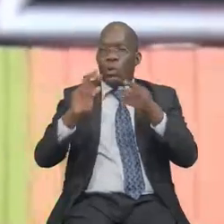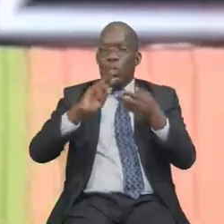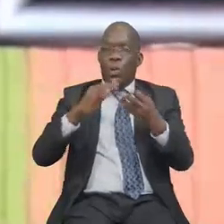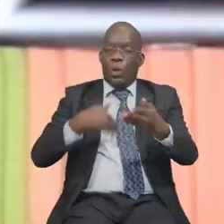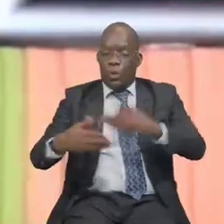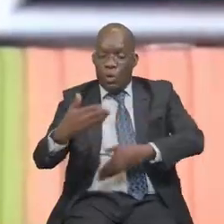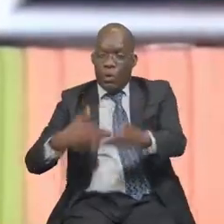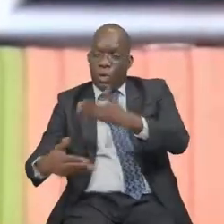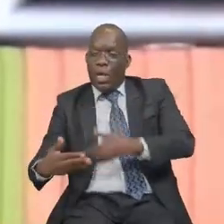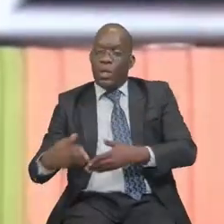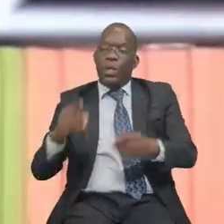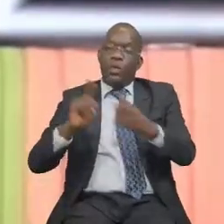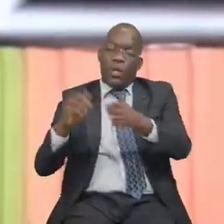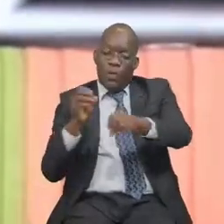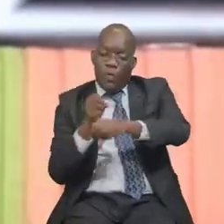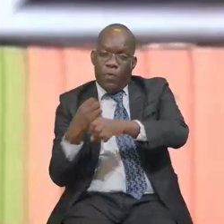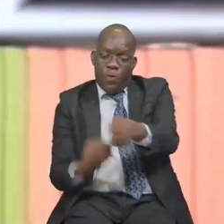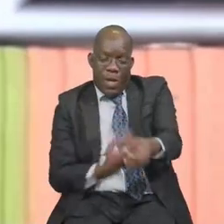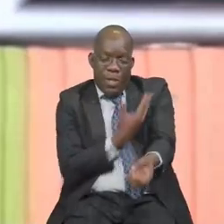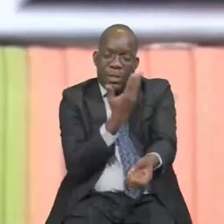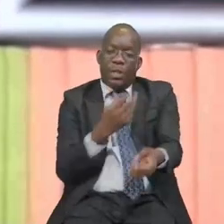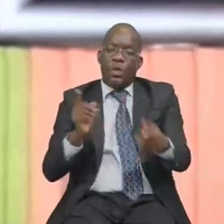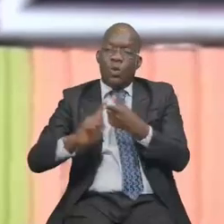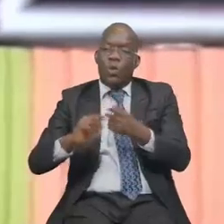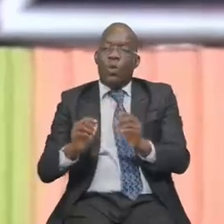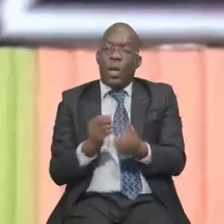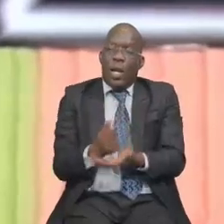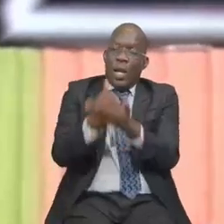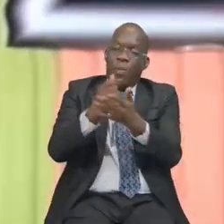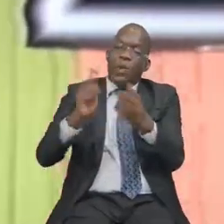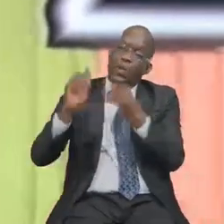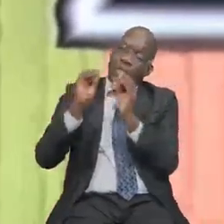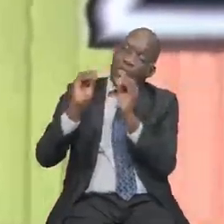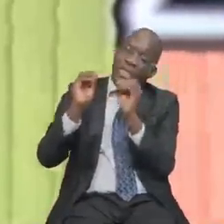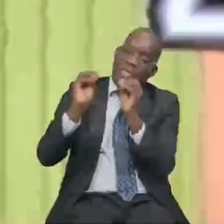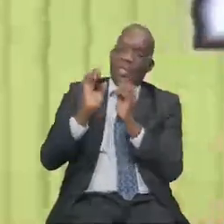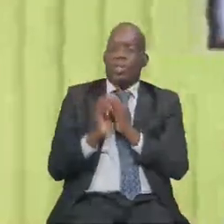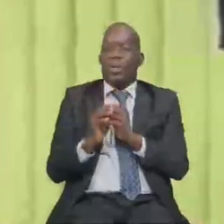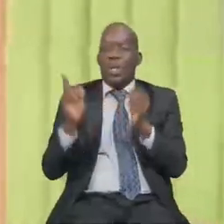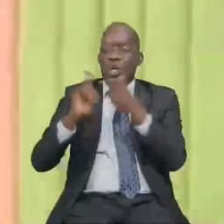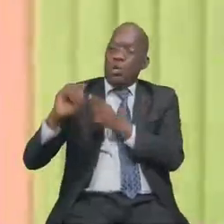d'influencer, d'aider, d'enseigner, de prêcher